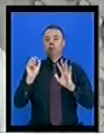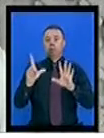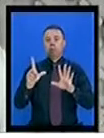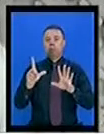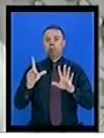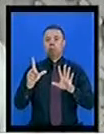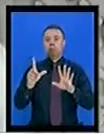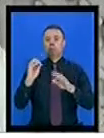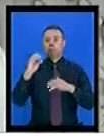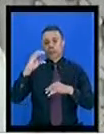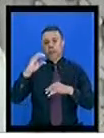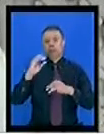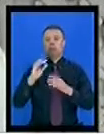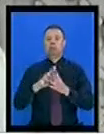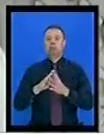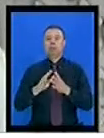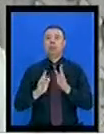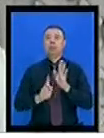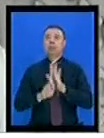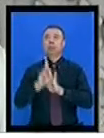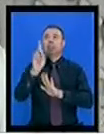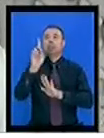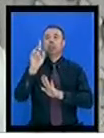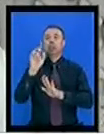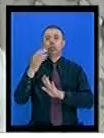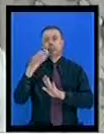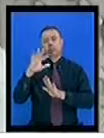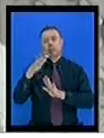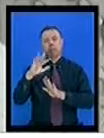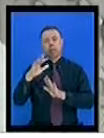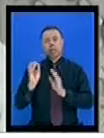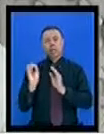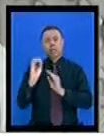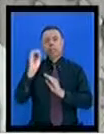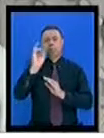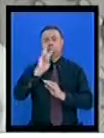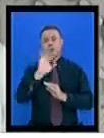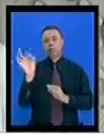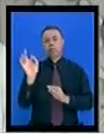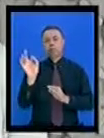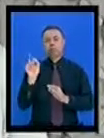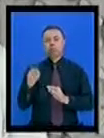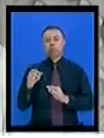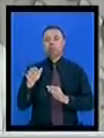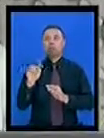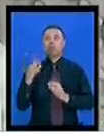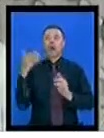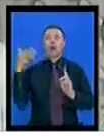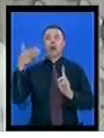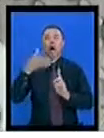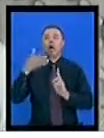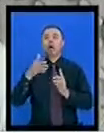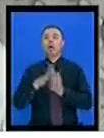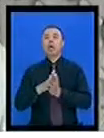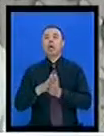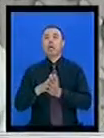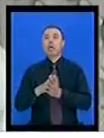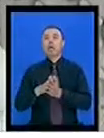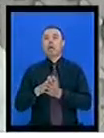7.07.23 WITA dengan tinggi asap 2.000, itu condong mengarah ke